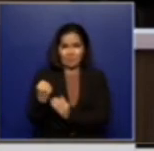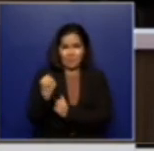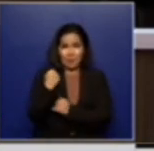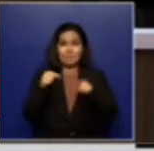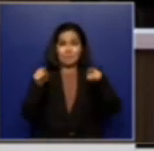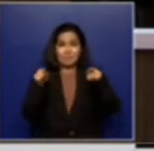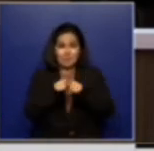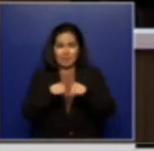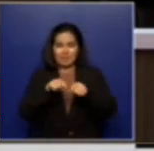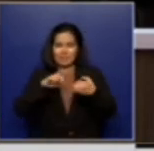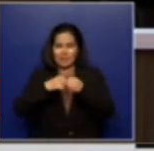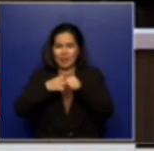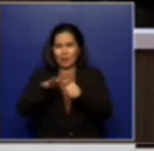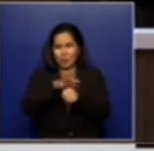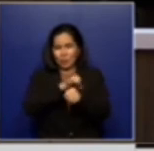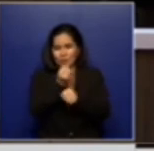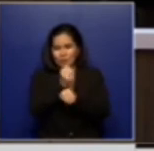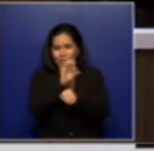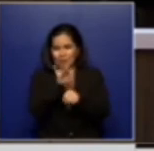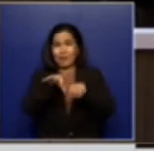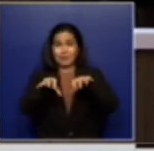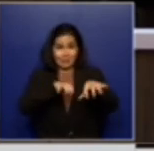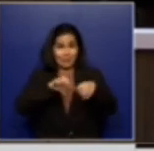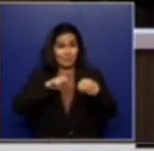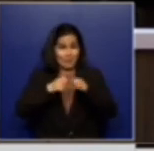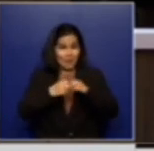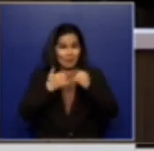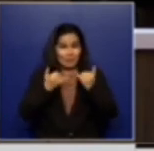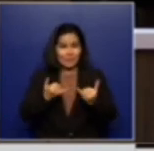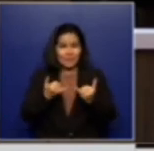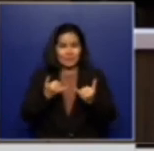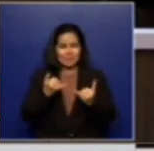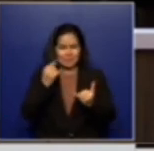ออกมาจากอัมมาจากยาเสพติดคดีน้องชมพู่เข้าตามที่กำลังดูกันขณะนี้เหมือนว่าจะวกวนไปเกี่ยวข้องกับยาเสพติดดิฉันอยากเห็นการแก้ปัญหาอย่างจริงจังทำได้ไหมคะท่านประธานผ่านไปถึงท่านประยุทธ์ดิฉันชื่อว่าท่านรักประเทศชาติรักคนไทยตั้งเป็นวาระแห่งชาติได้ไหมคะดิฉันเชื่อว่าทุกคนพร้อมจะให้ความร่วมมือคนบุคลากรในกระทรวงมหาดไทยพร้อมค่ะเขาอยู่กับชาวบ้านอยู่กับหมู่บ้านเขารู้ว่าใครฆ่าใครเสพให้อย่างไรเขารู้หมดค่ะแต่สิ่งที่มันยังรักๆลั่นๆยังไม่เต็มที่ก็คือเขาไม่มั่นใจในระบบการป้องกันการแก้ไขปัญหาของรัฐบาลเอาจริงแค่ไหนอย่างไรเขาไม่เชื่อมั่นค่ะเพราะฉะนั้นถ้ารัฐบาลเอาจริงทำเหมือนที่เราสู้กับโควิช199ทำไมมันจะไม่ได้ค่ะท่านประธานผู้หญิงเป็นเหยื่อของ